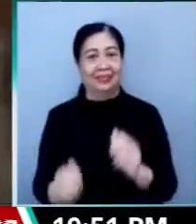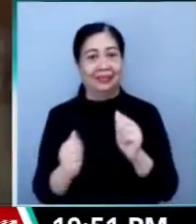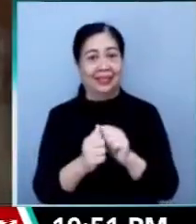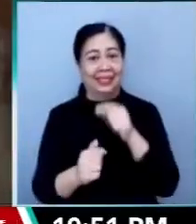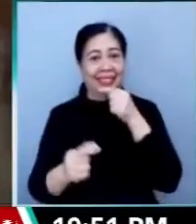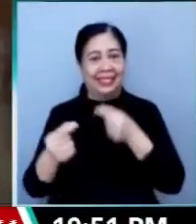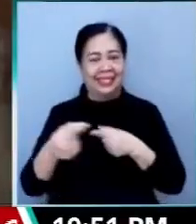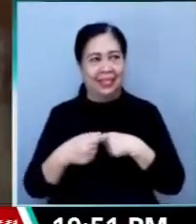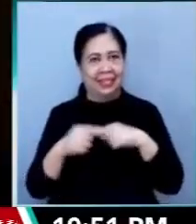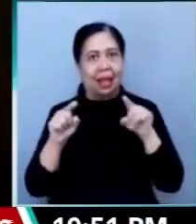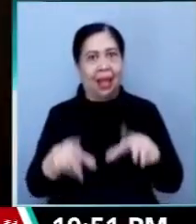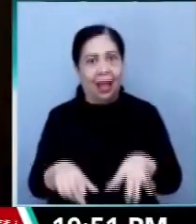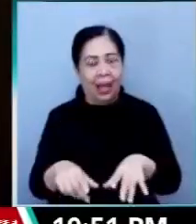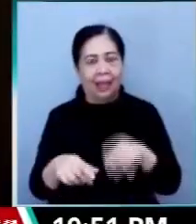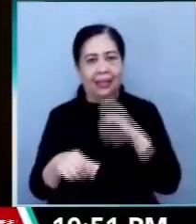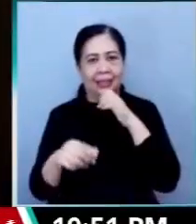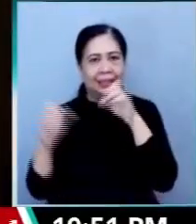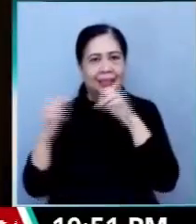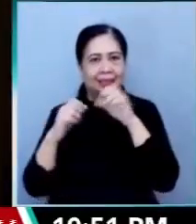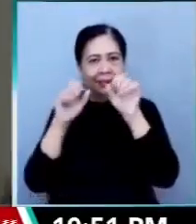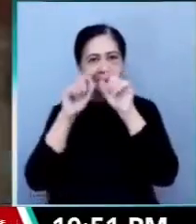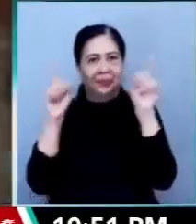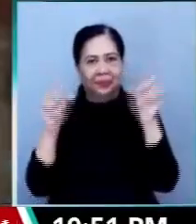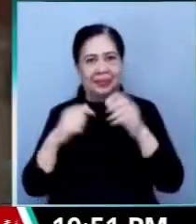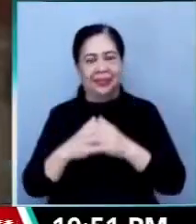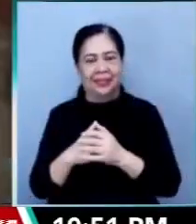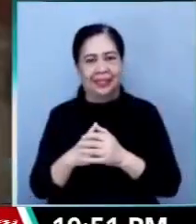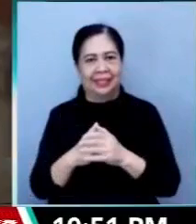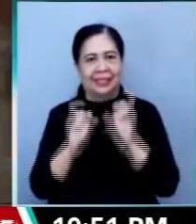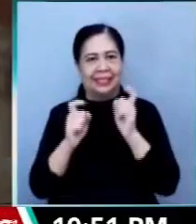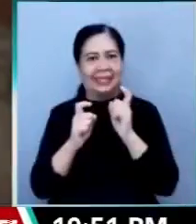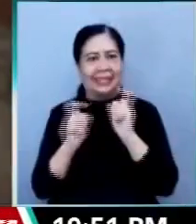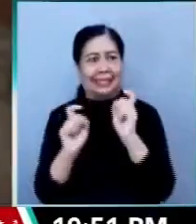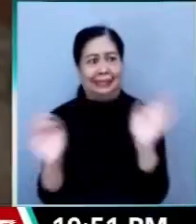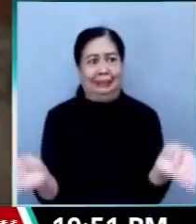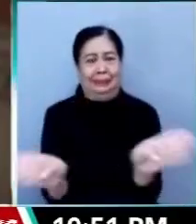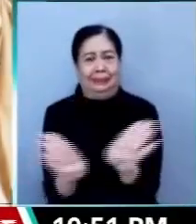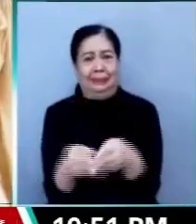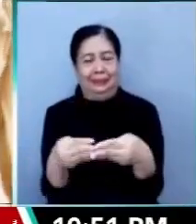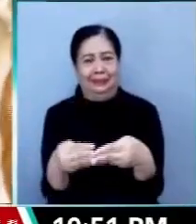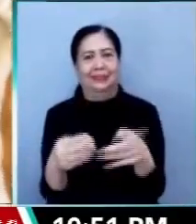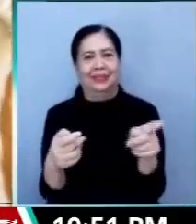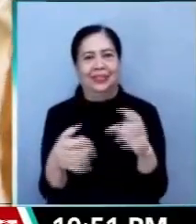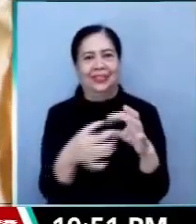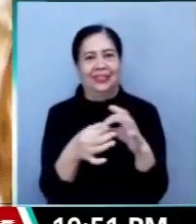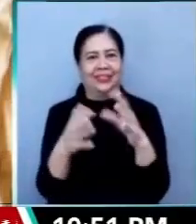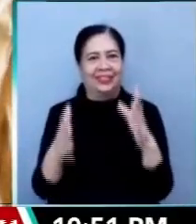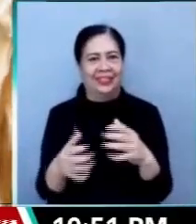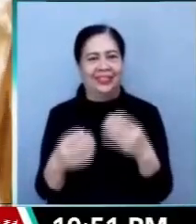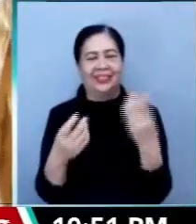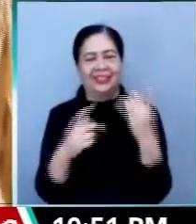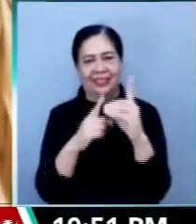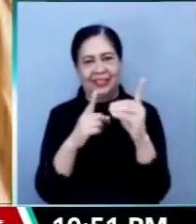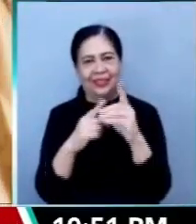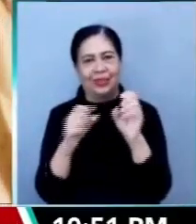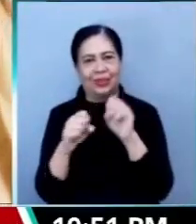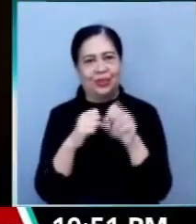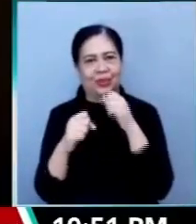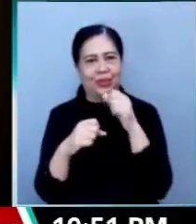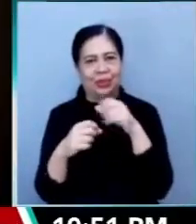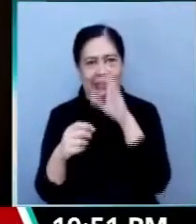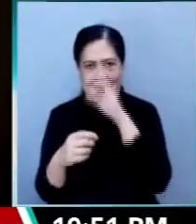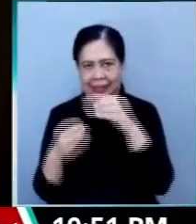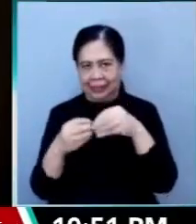shocked sa unexpected surprise. Dali-dali ring naisara ng mga wedding coordinator ang pinto para hindi masira ang